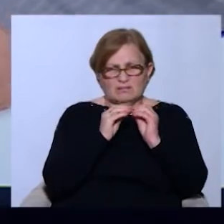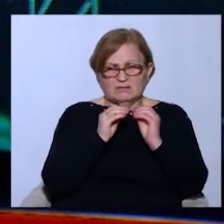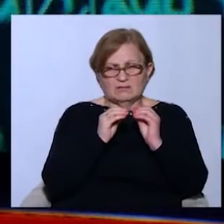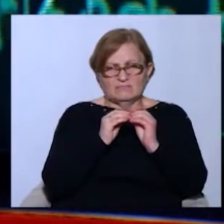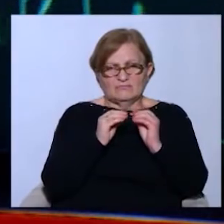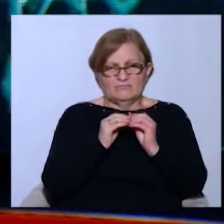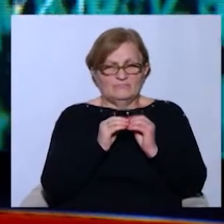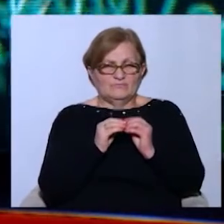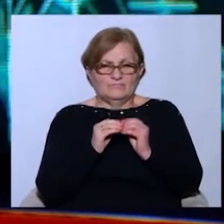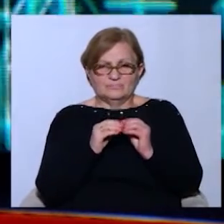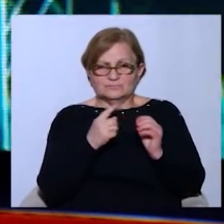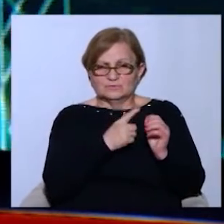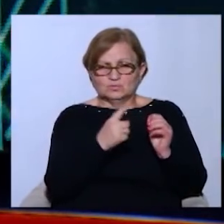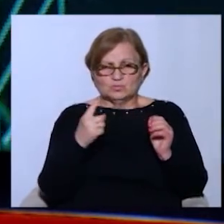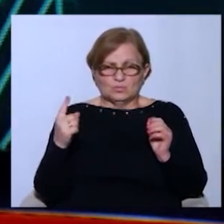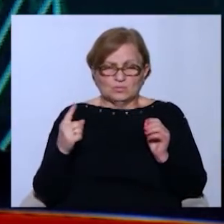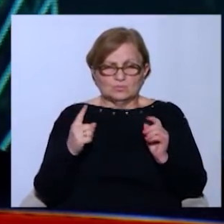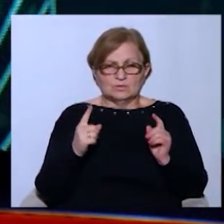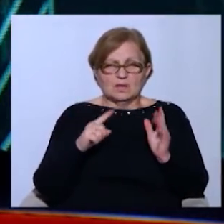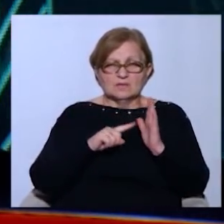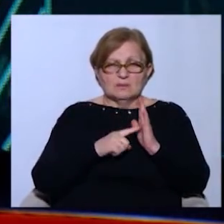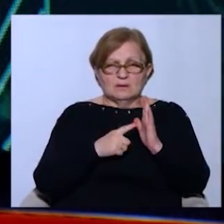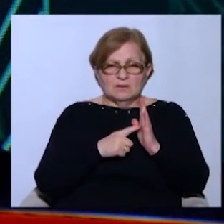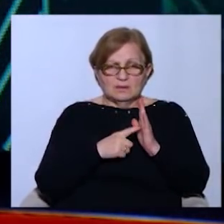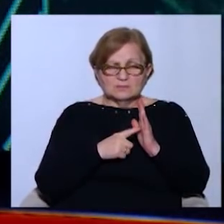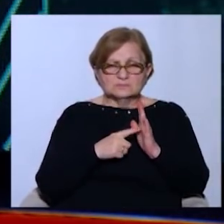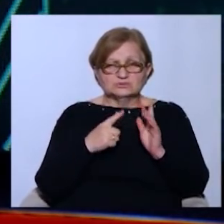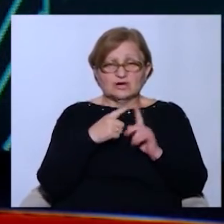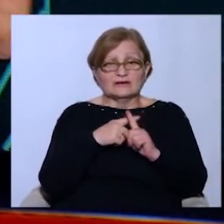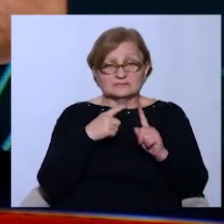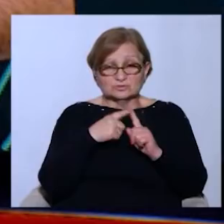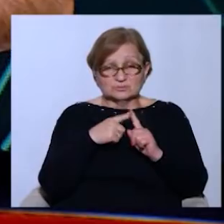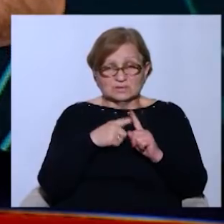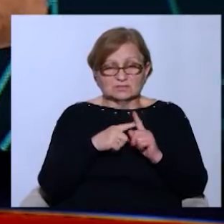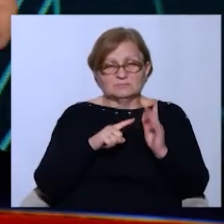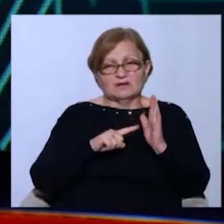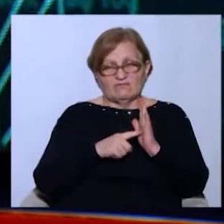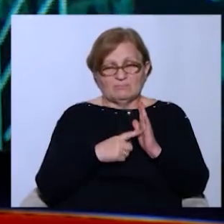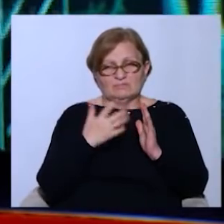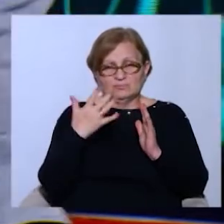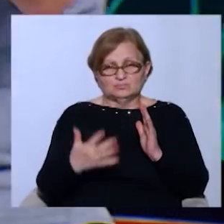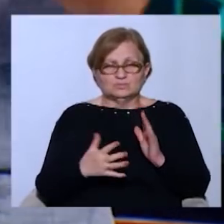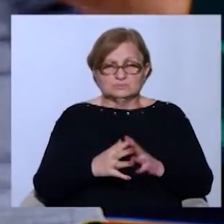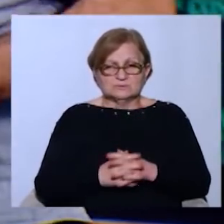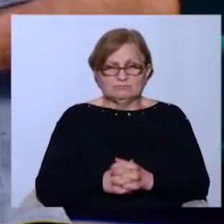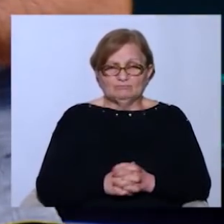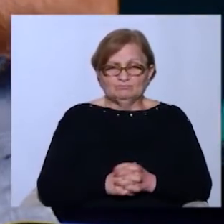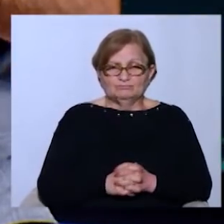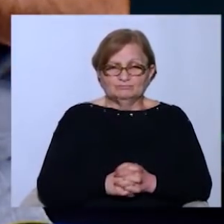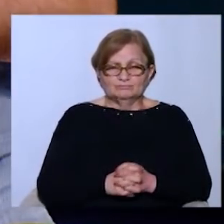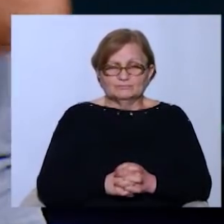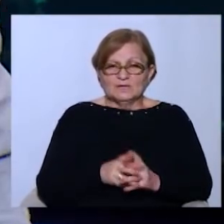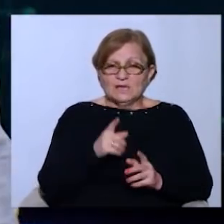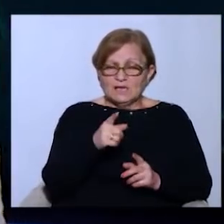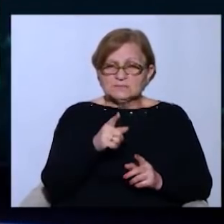აქაც. თითოეული თანამამრავლი უკაცრავად შესაკრები შემიძლია გავამრავლო 5-ზე. ეს წესით შეიძლება